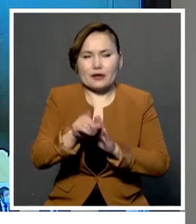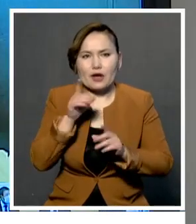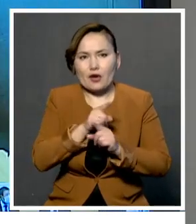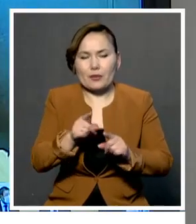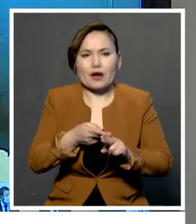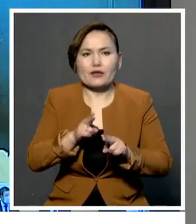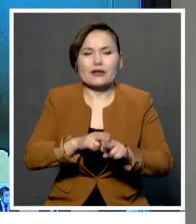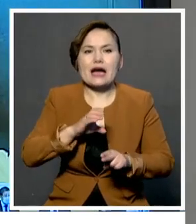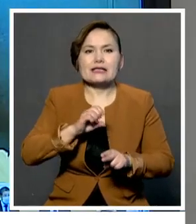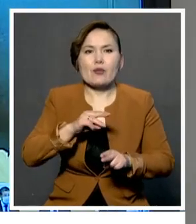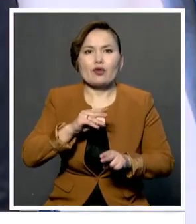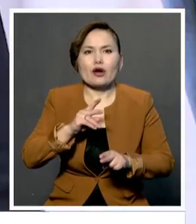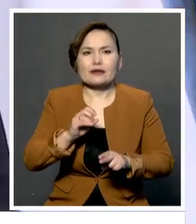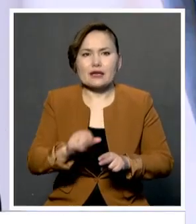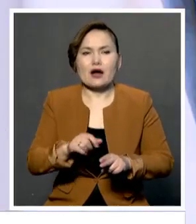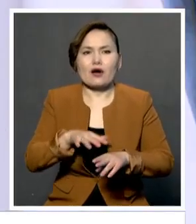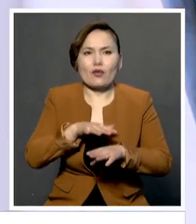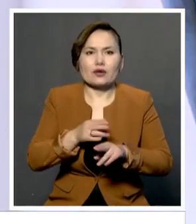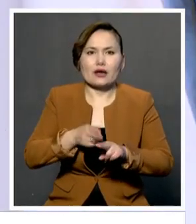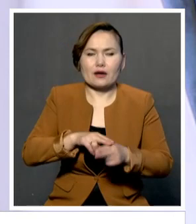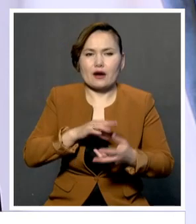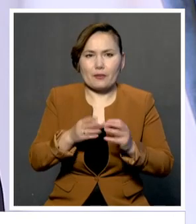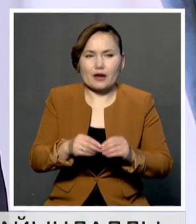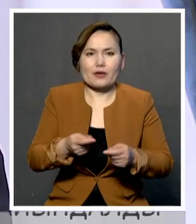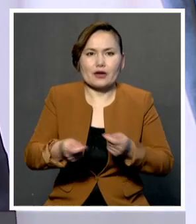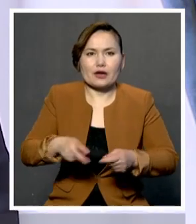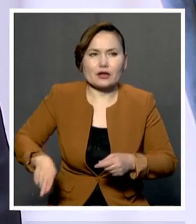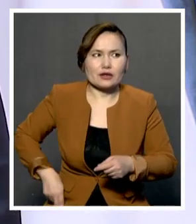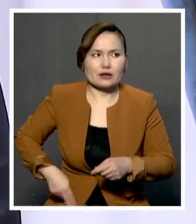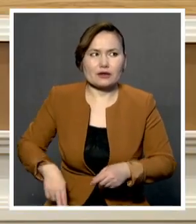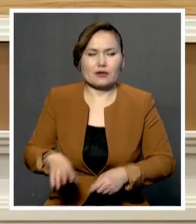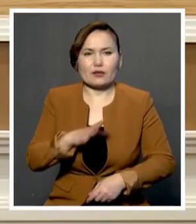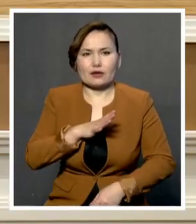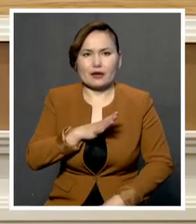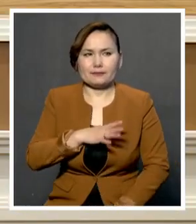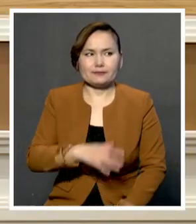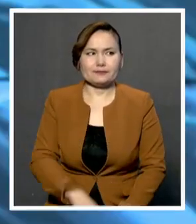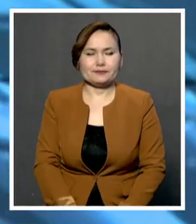дейін Самұрық-Қазына қорының активтерді басқару жөніндегі басқарушы директор болып келген.